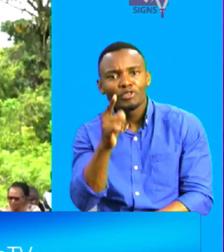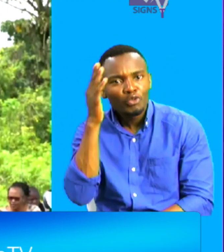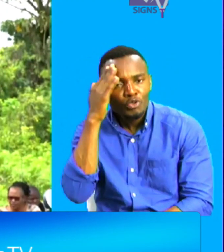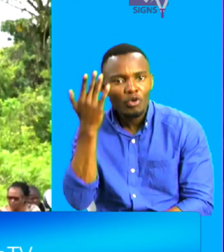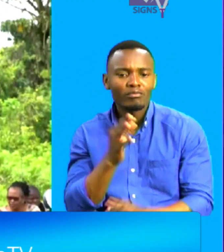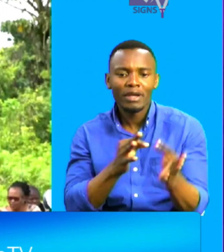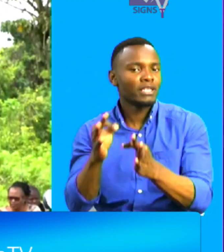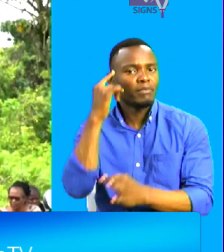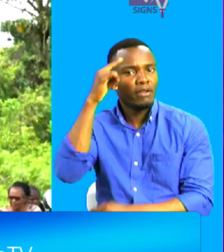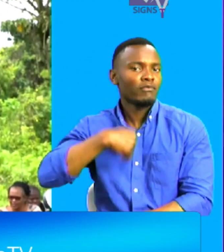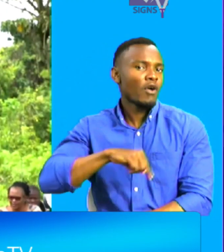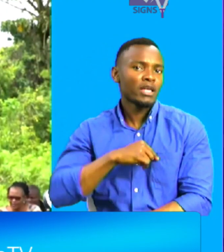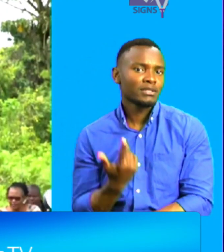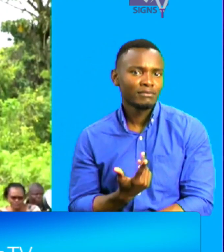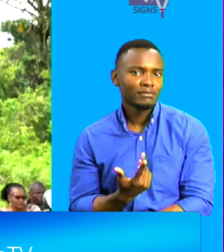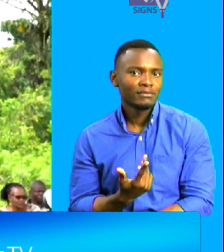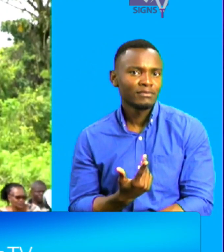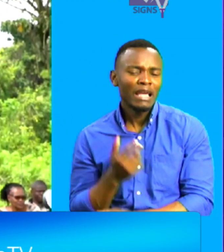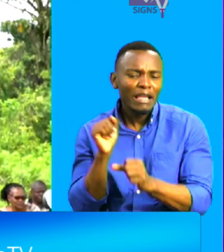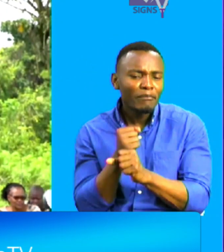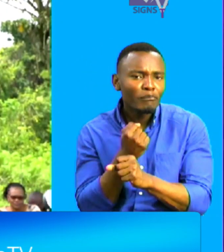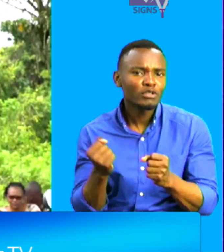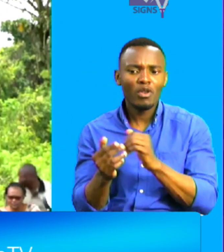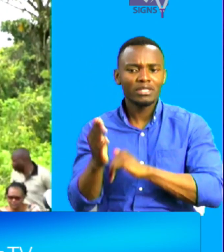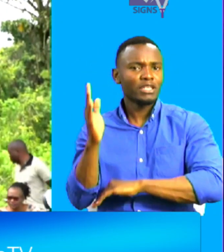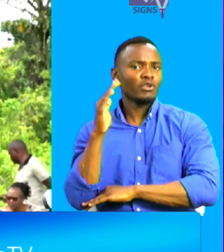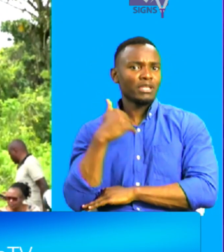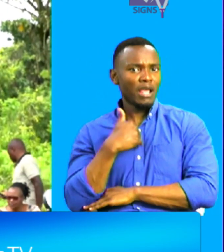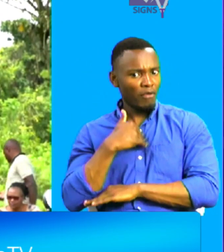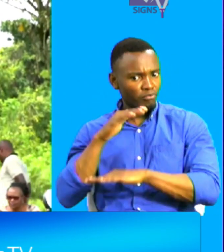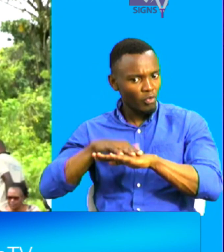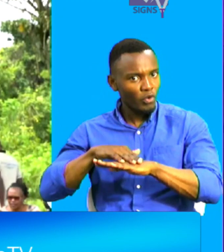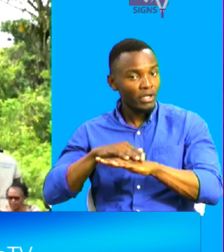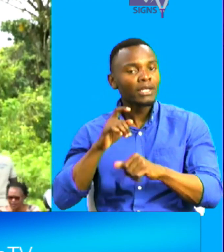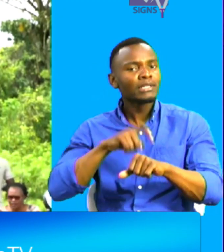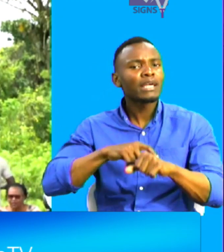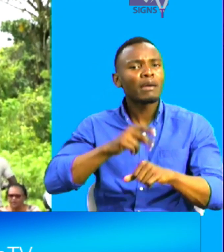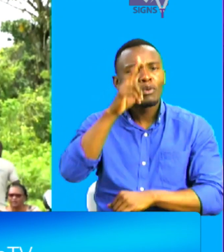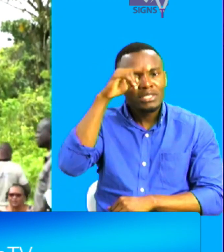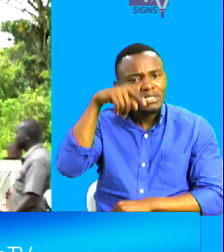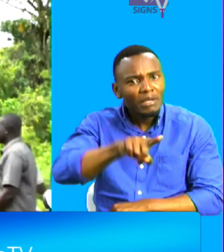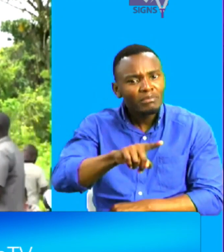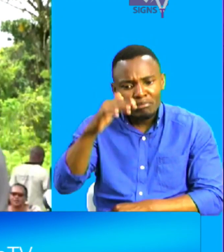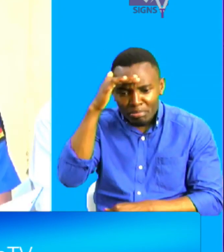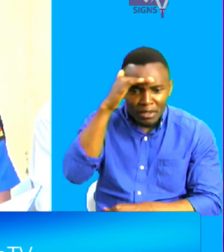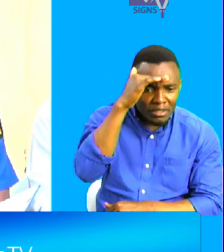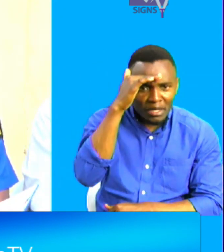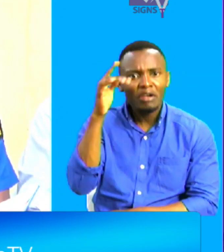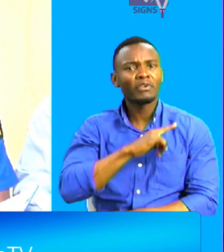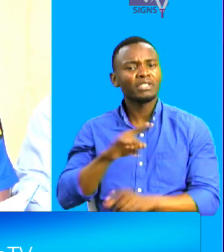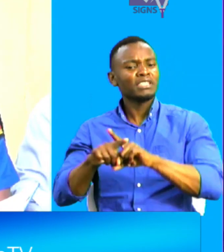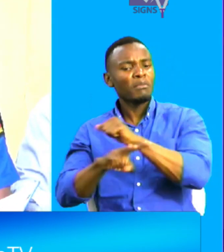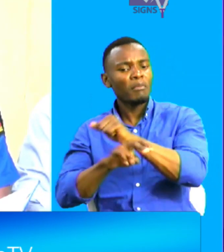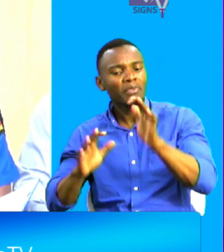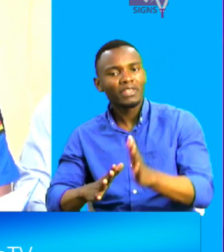wananchi tusikie. Hakuna vile security itakuwa kama polisi ni mlevi. Hata muizi anajua tu yule polisi ni mlevi